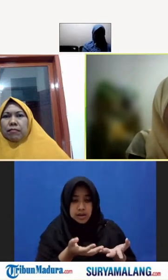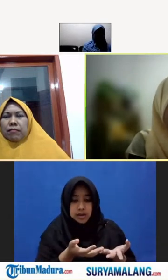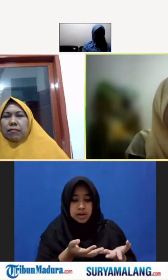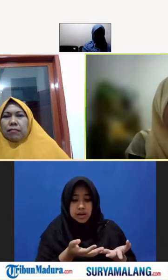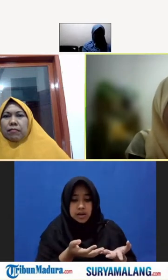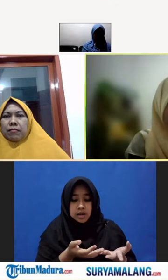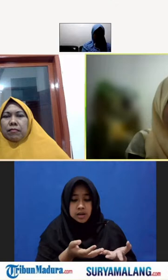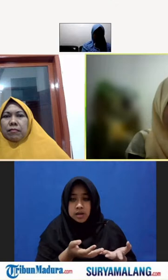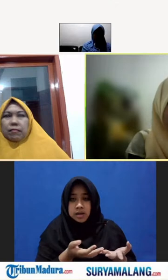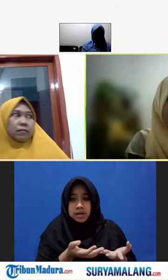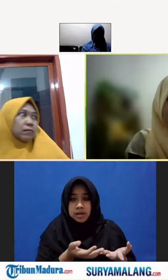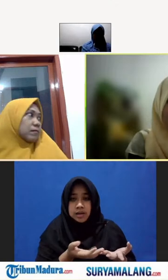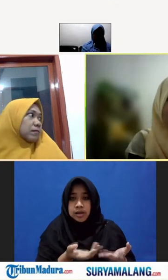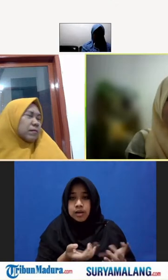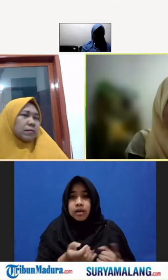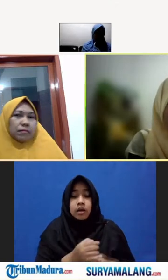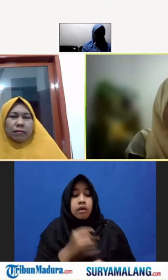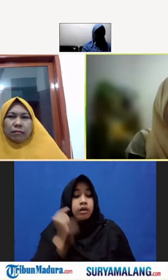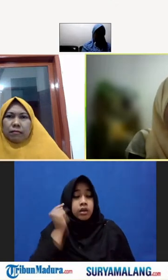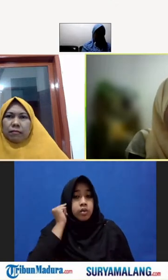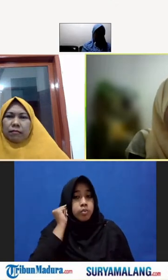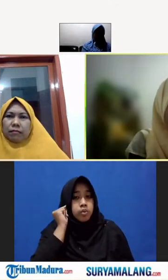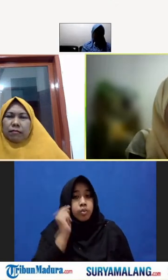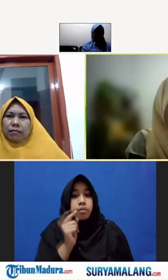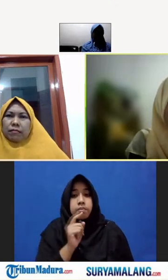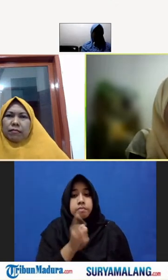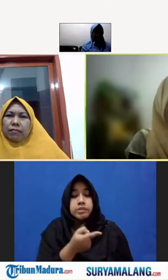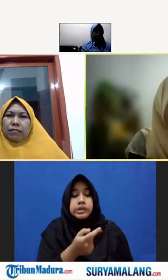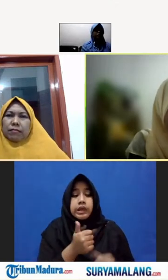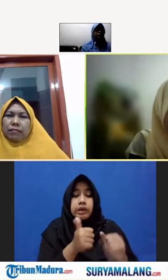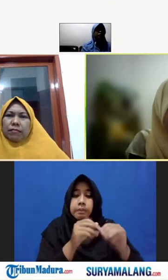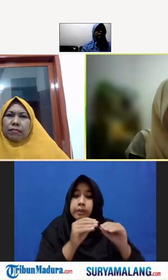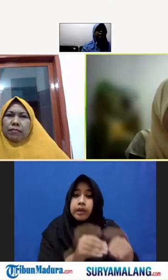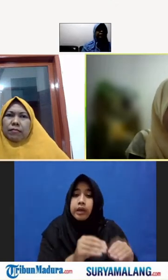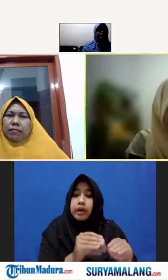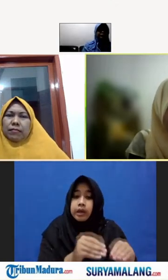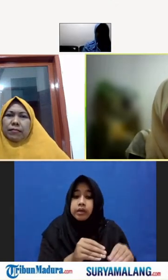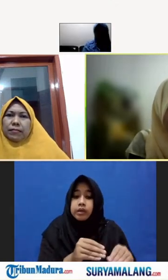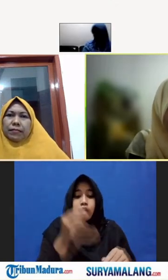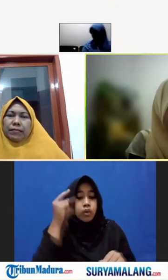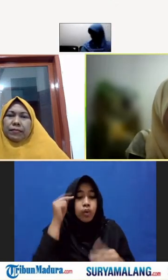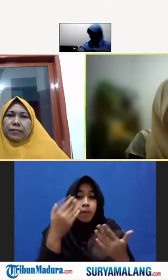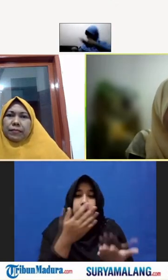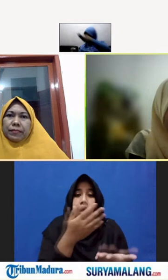sesuatu, ibu kan juga masih bisa ngajarin untuk berbagi.